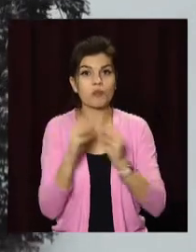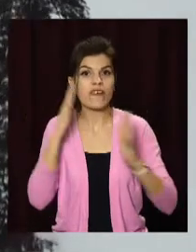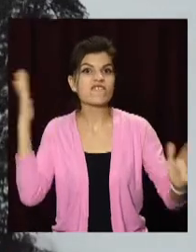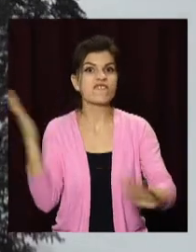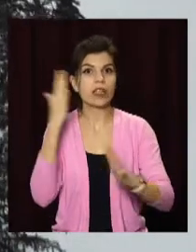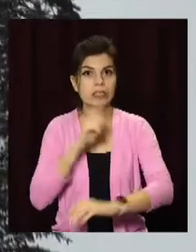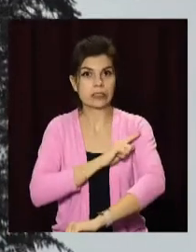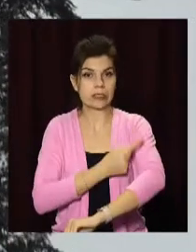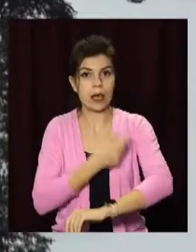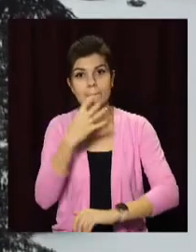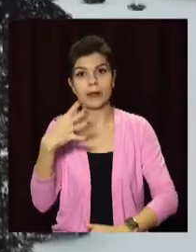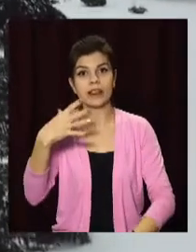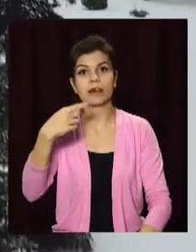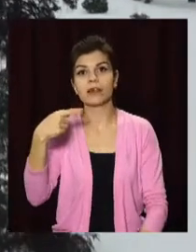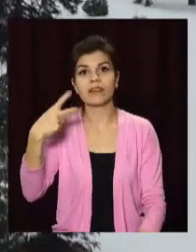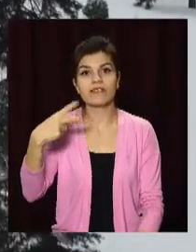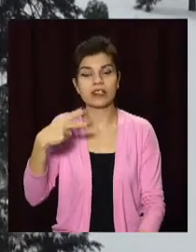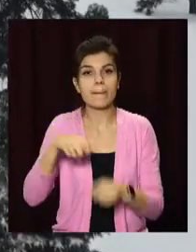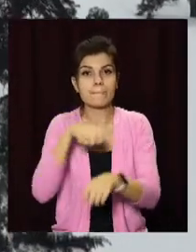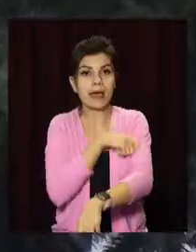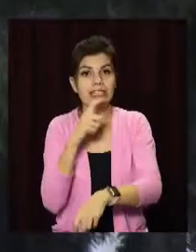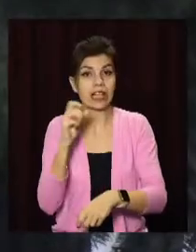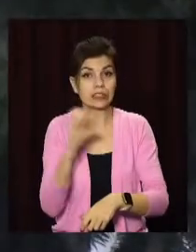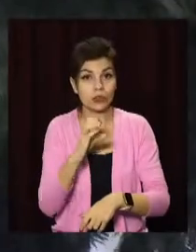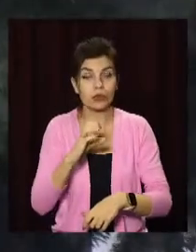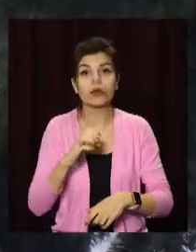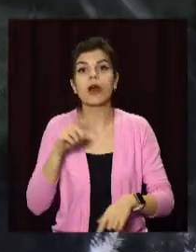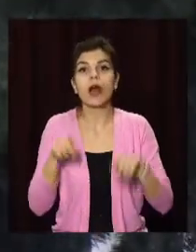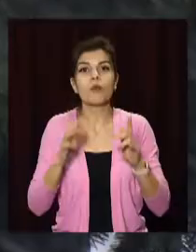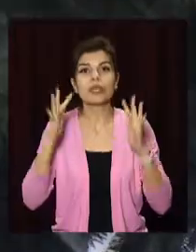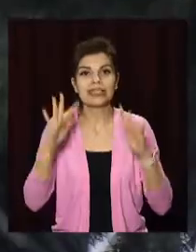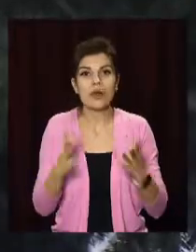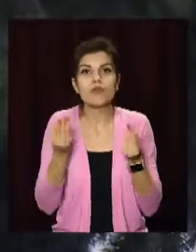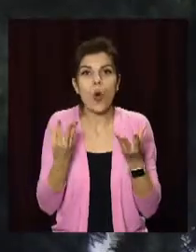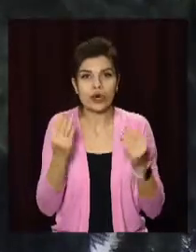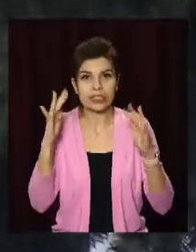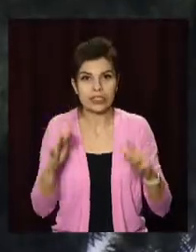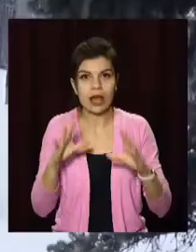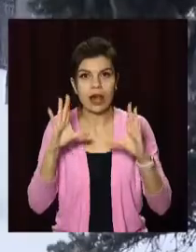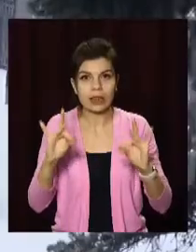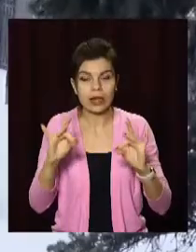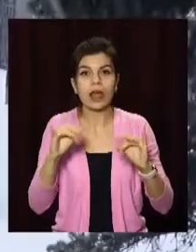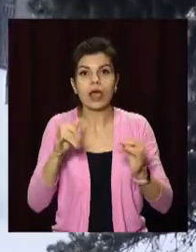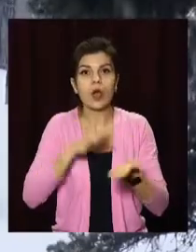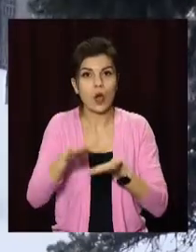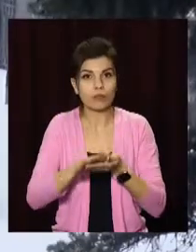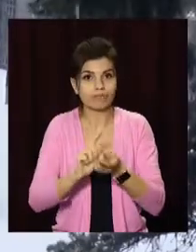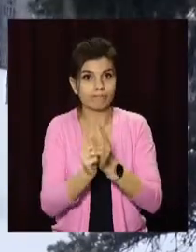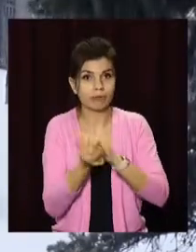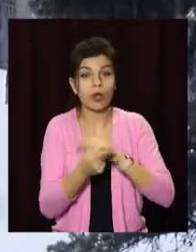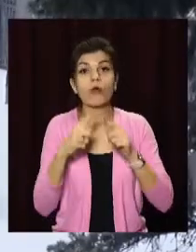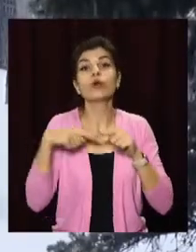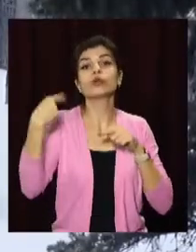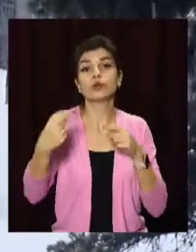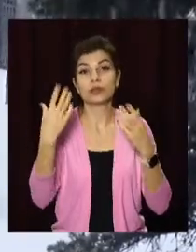до 15-20 метрів за секунду. Подекуди налипання мокрого снігу, на дорогах ожеледиться, але вже наступного